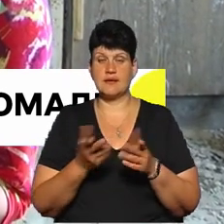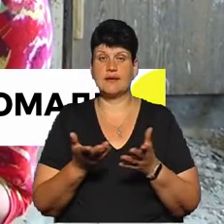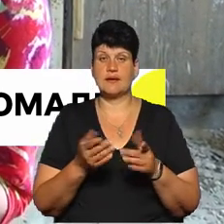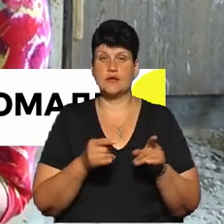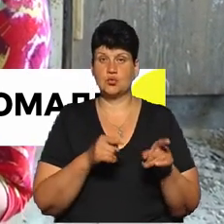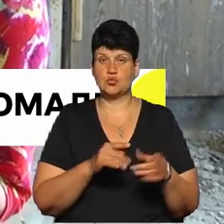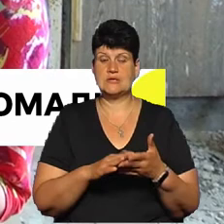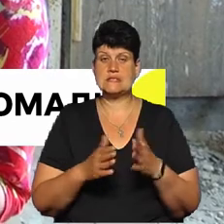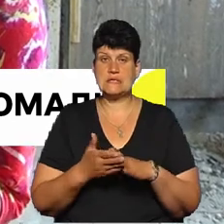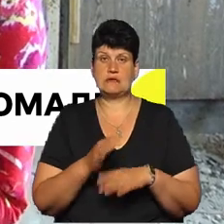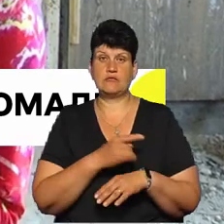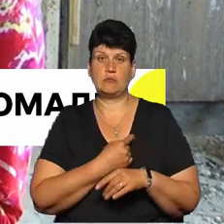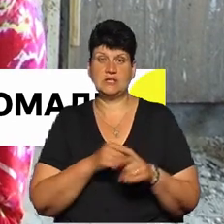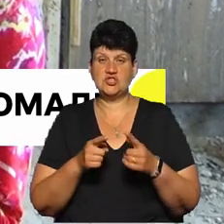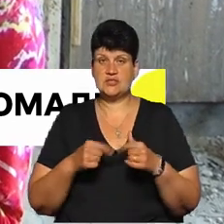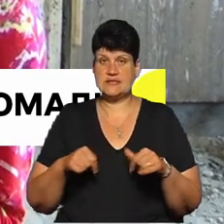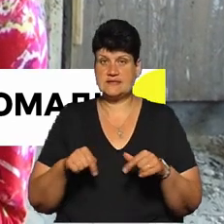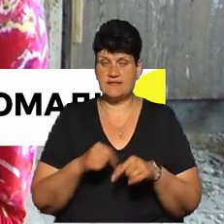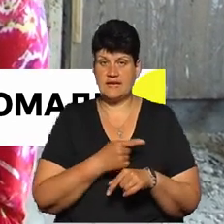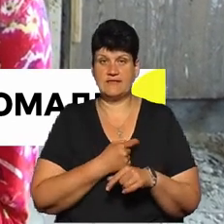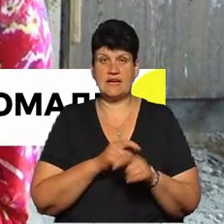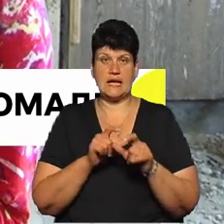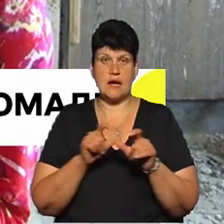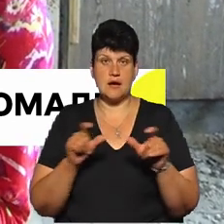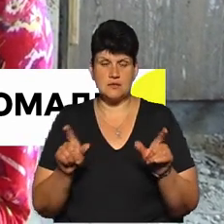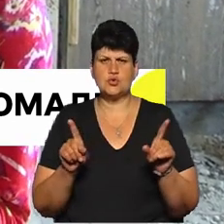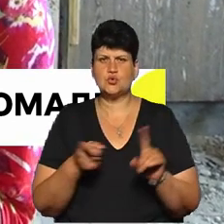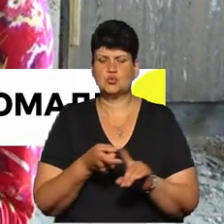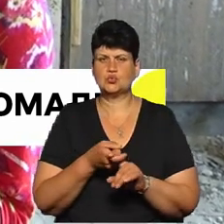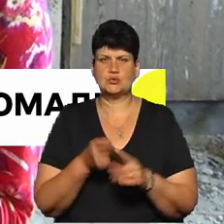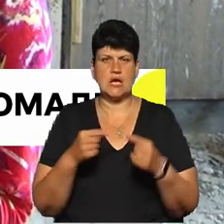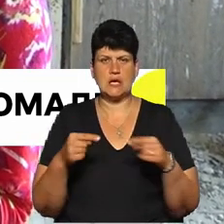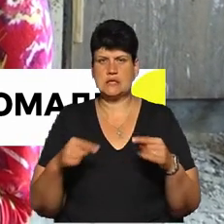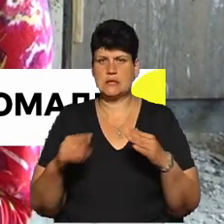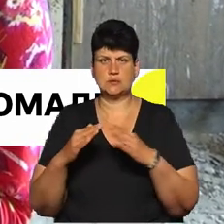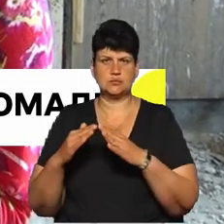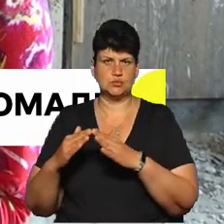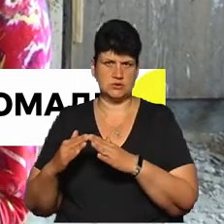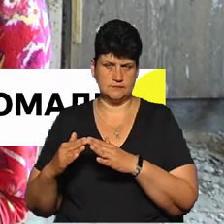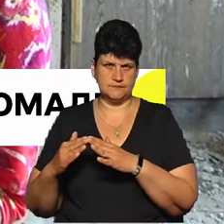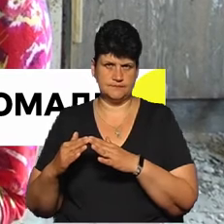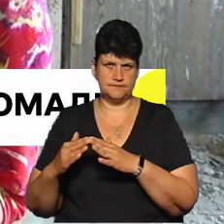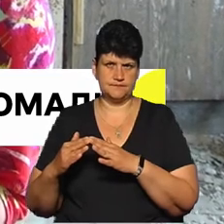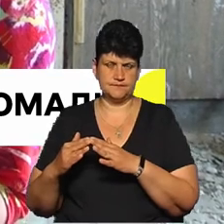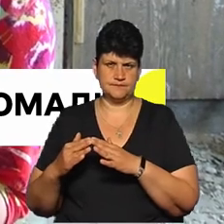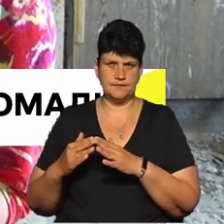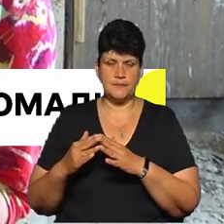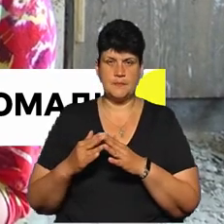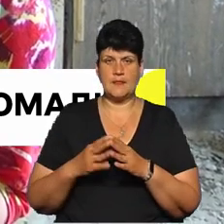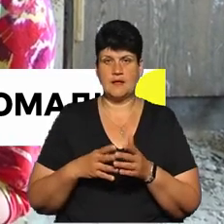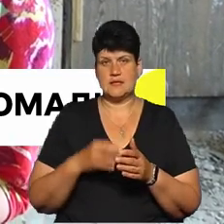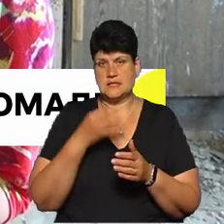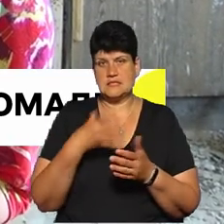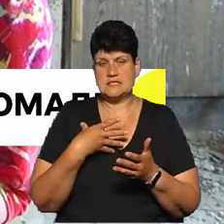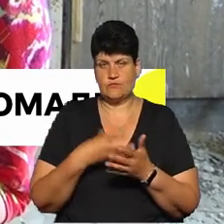в медичній сфері, і лікарні, і також що стосується різних будівель. От, і скласти свої власні враження і